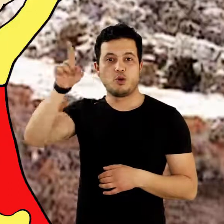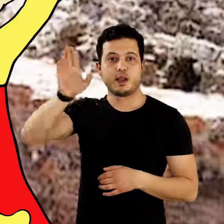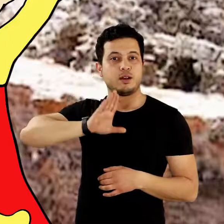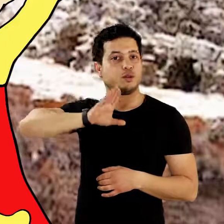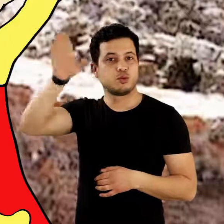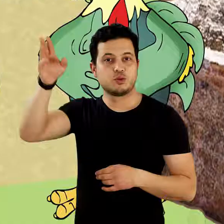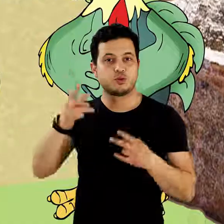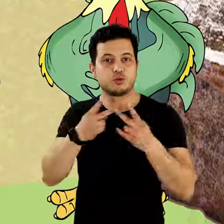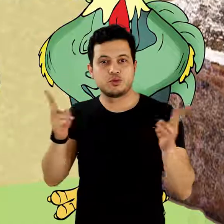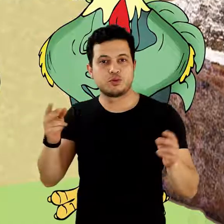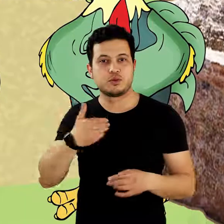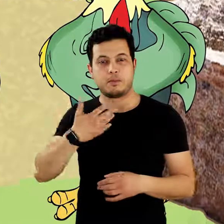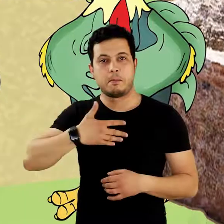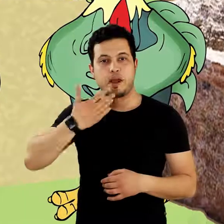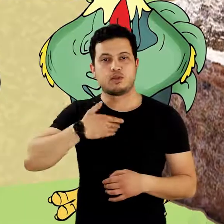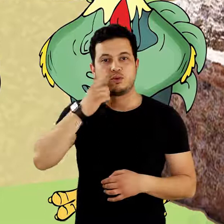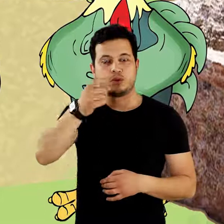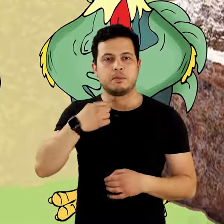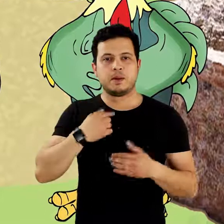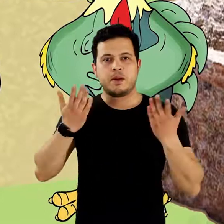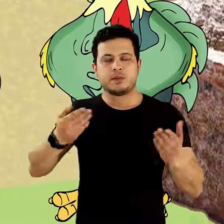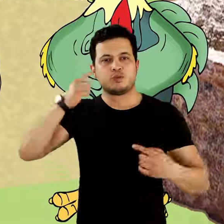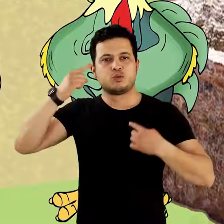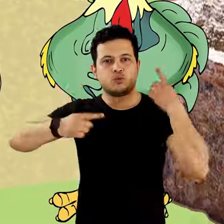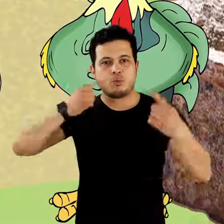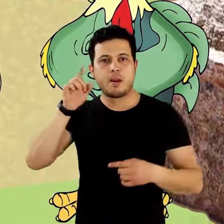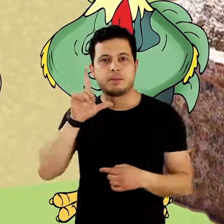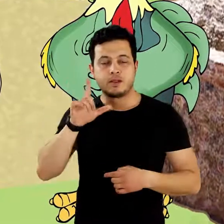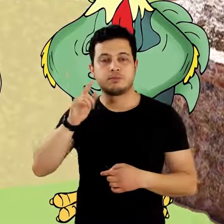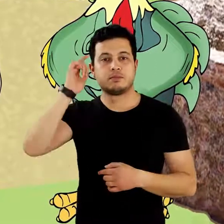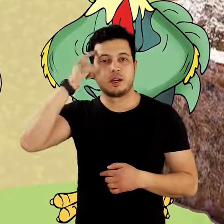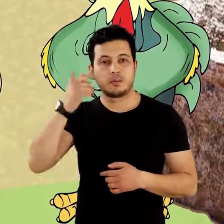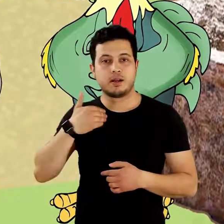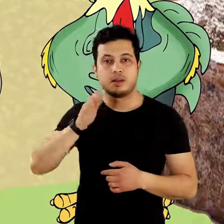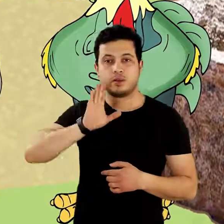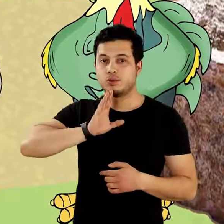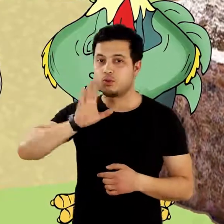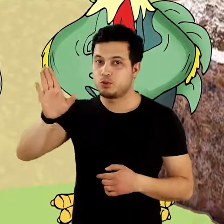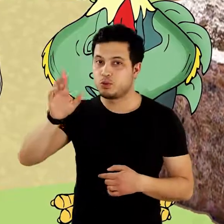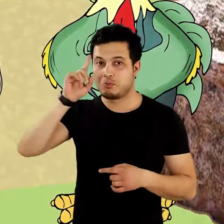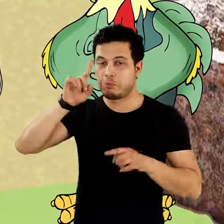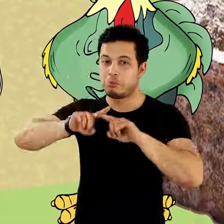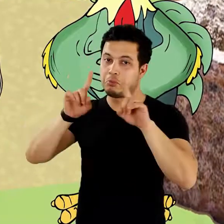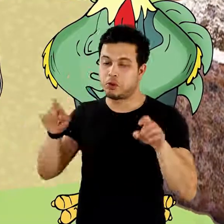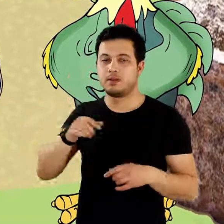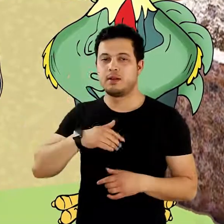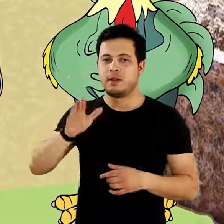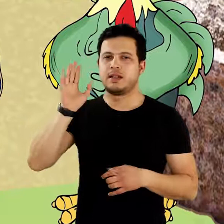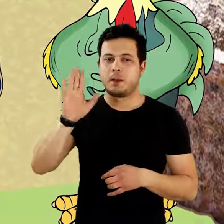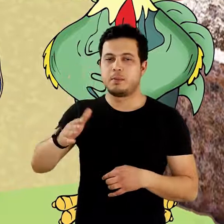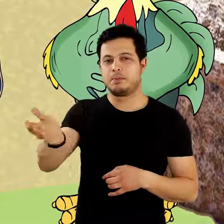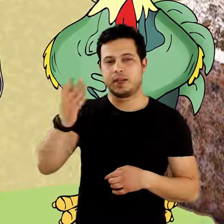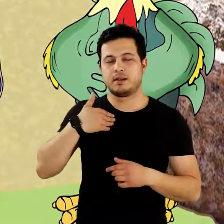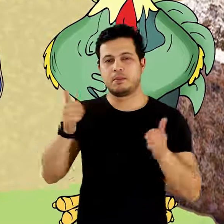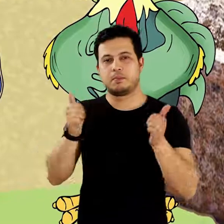müsün? Bunu bir düşünmem gerek. Acaba götürür müyüm? Neyse tamam. Hadi